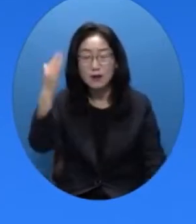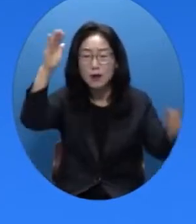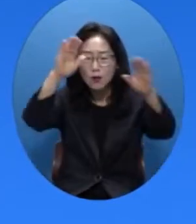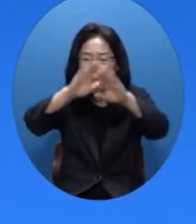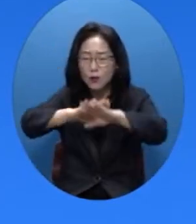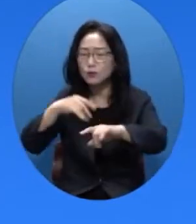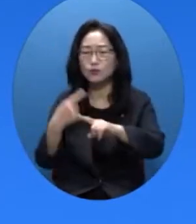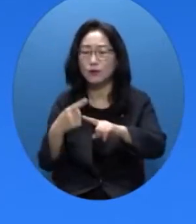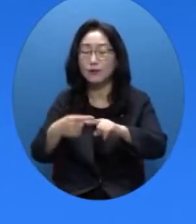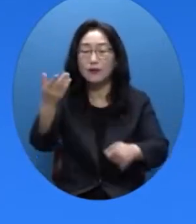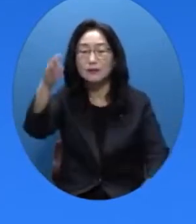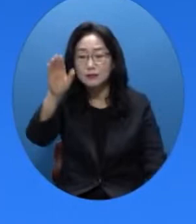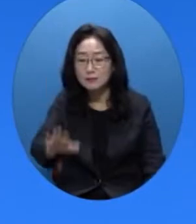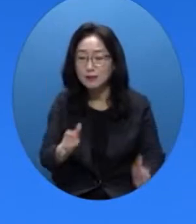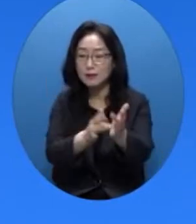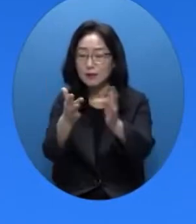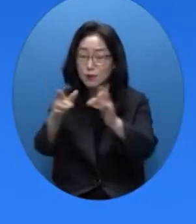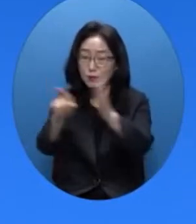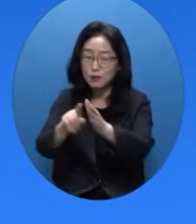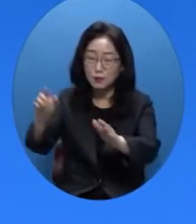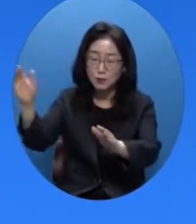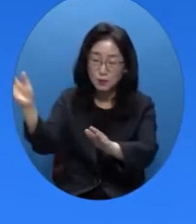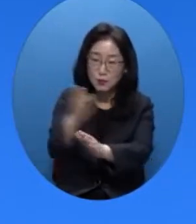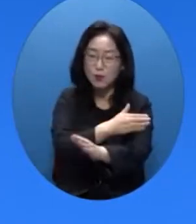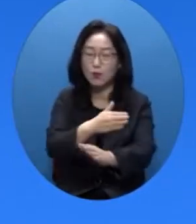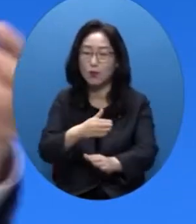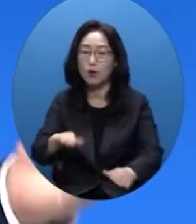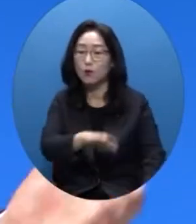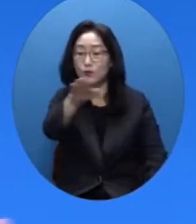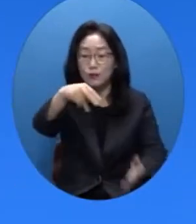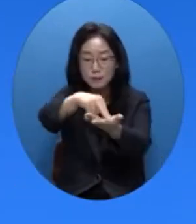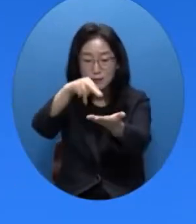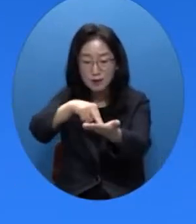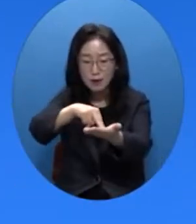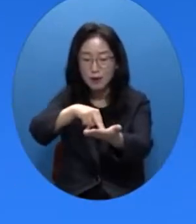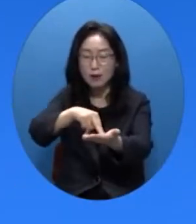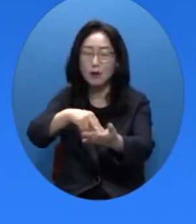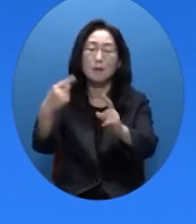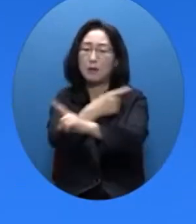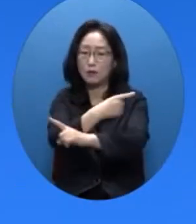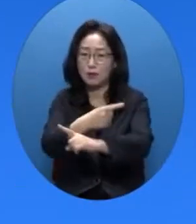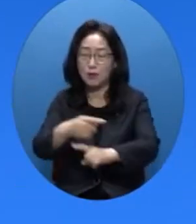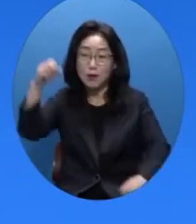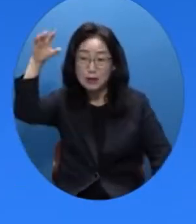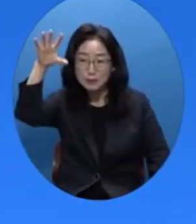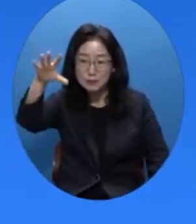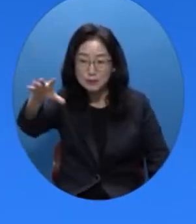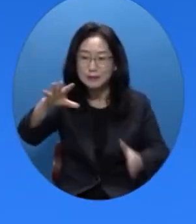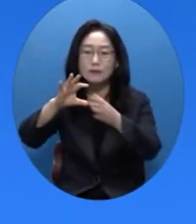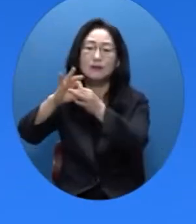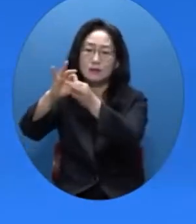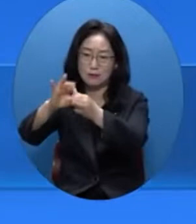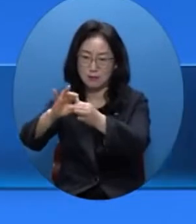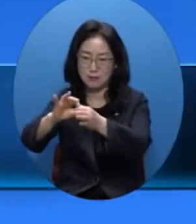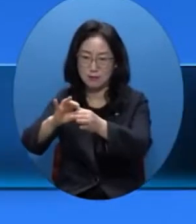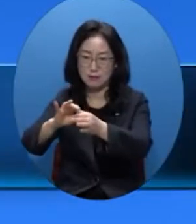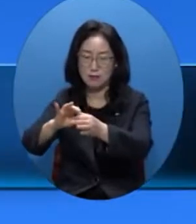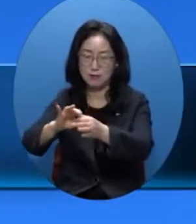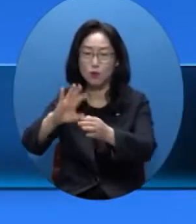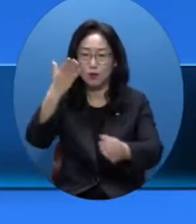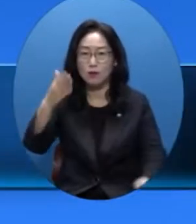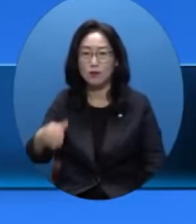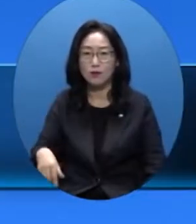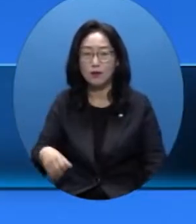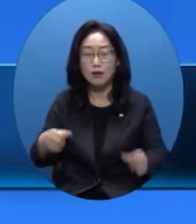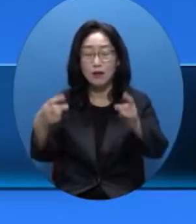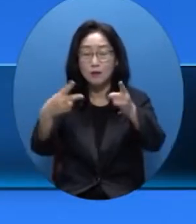이었습니다 그러나 예술 미끈한 그 순간부터 우리는 신분이 바뀌었습니다 빛의 자녀로 신분이 바뀐 것입니다 앱에서 5장 8절